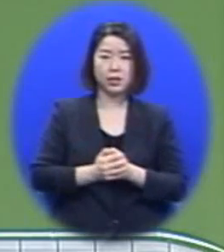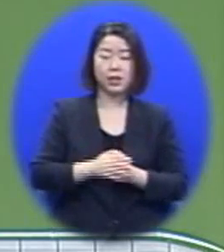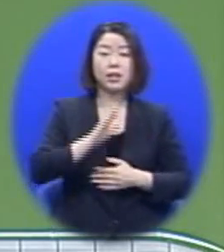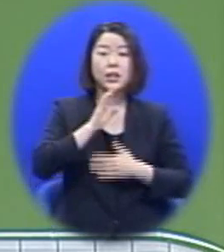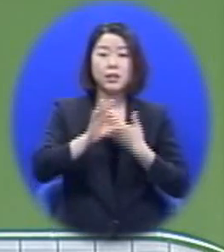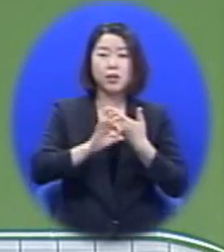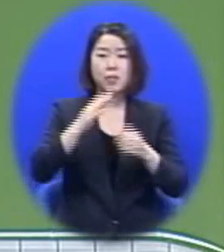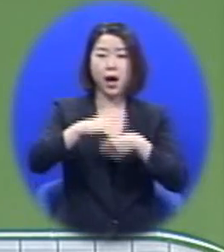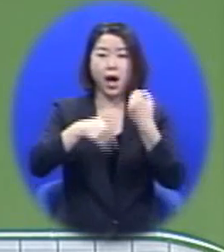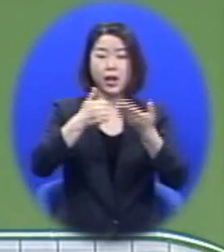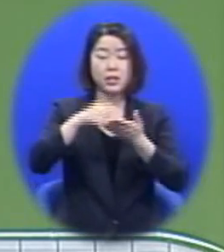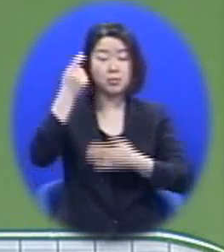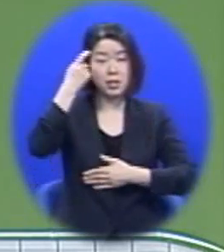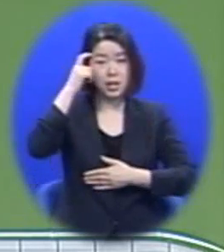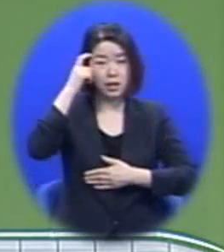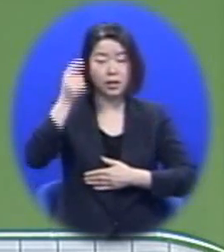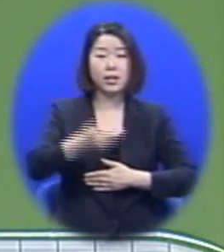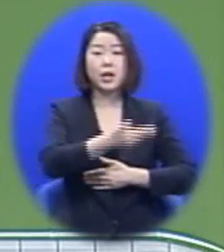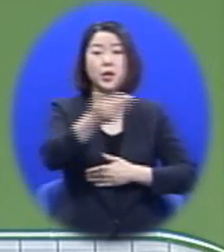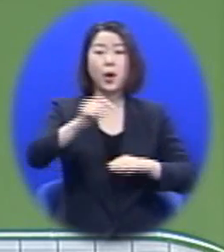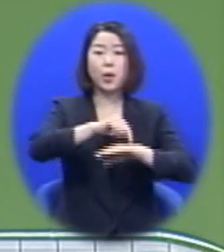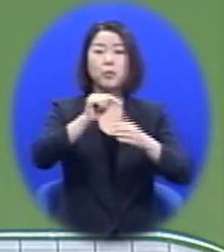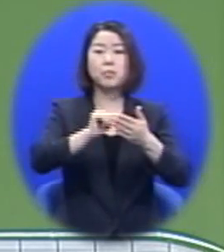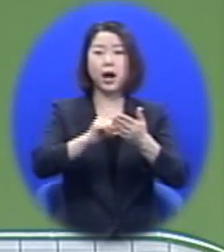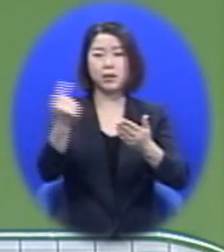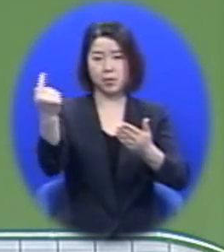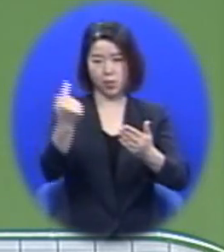그러면 하나님의 생각이 여러분의 마음에 들어옵니다.